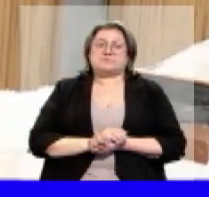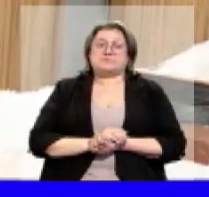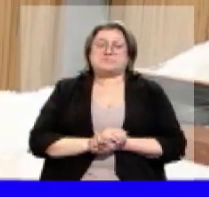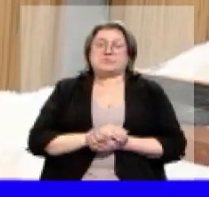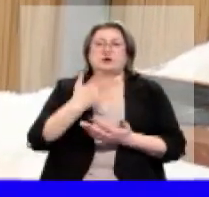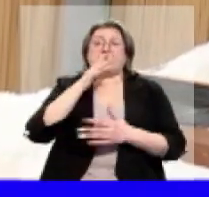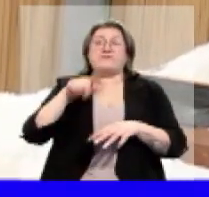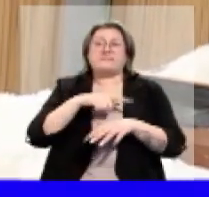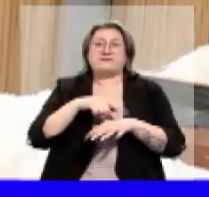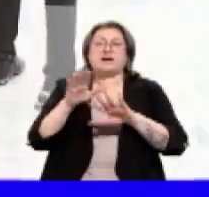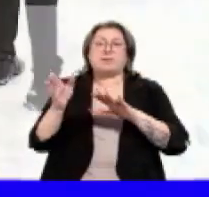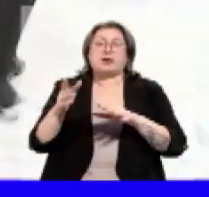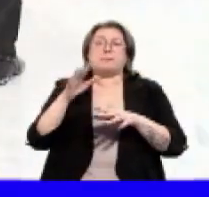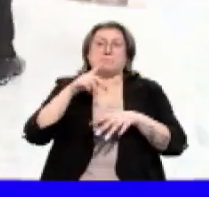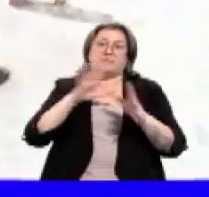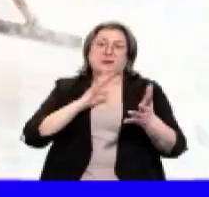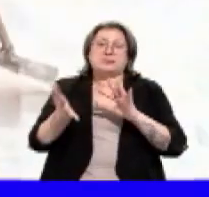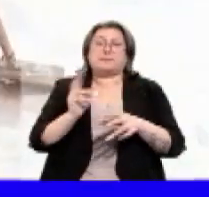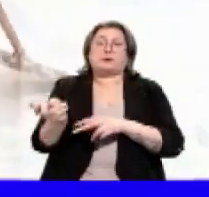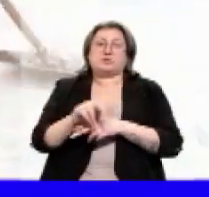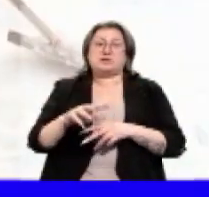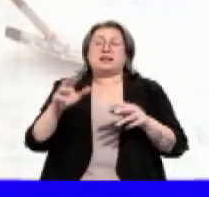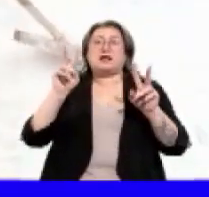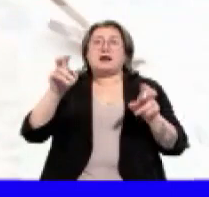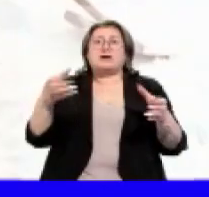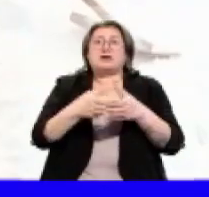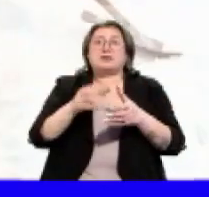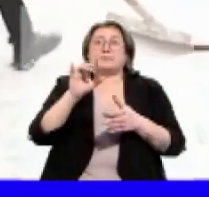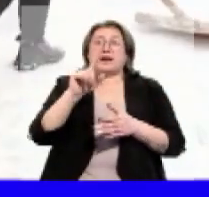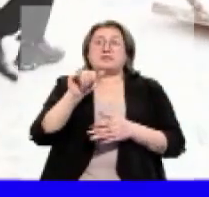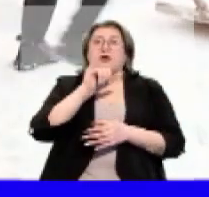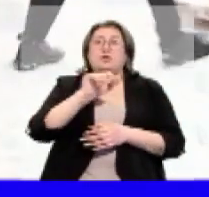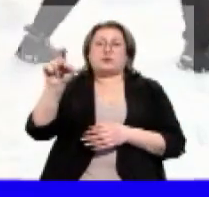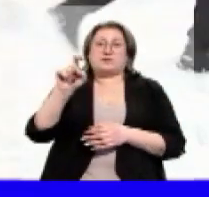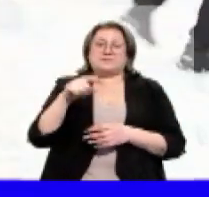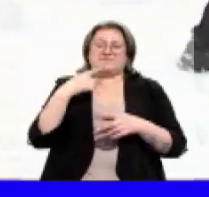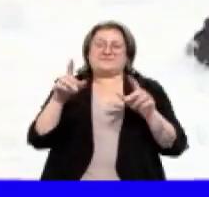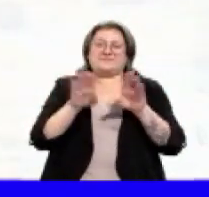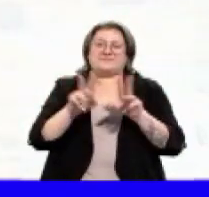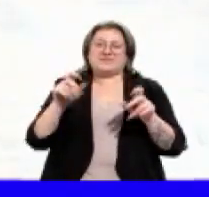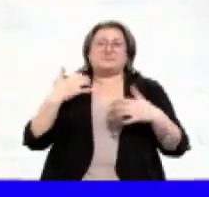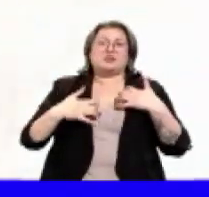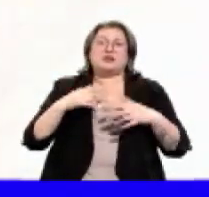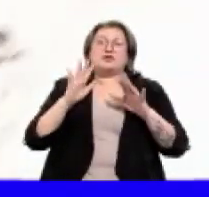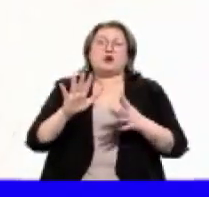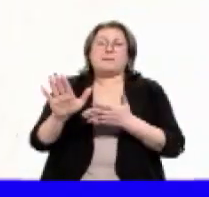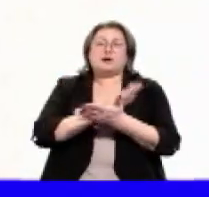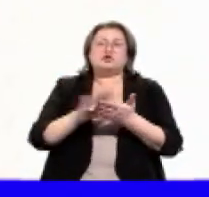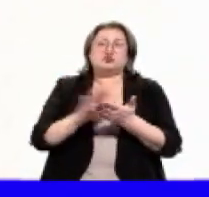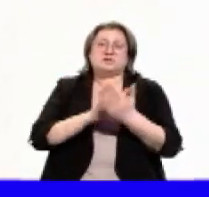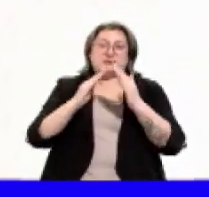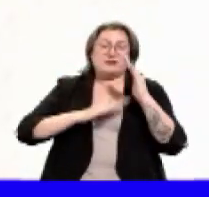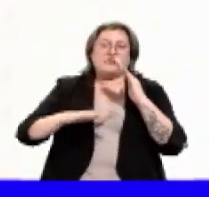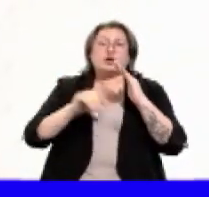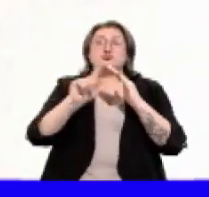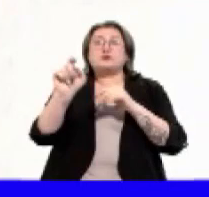себя время и приходят. Бригада «Ух» – так в шутку называют себя волонтеры. И спешат не только очистить двор, но